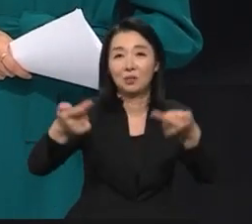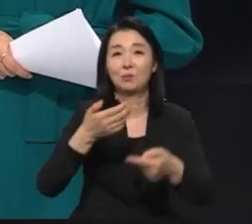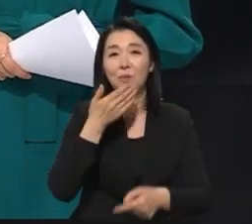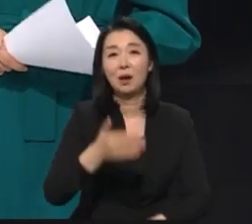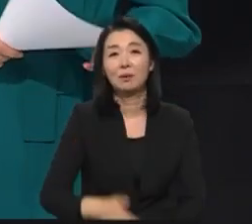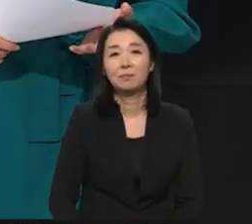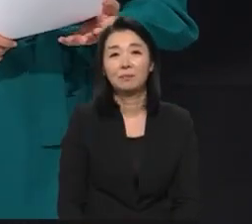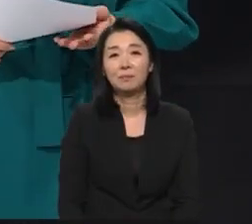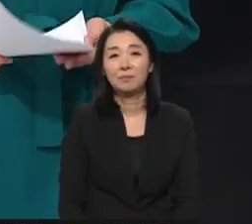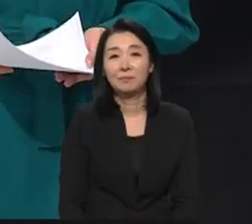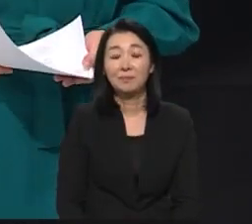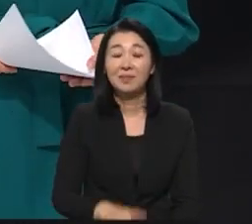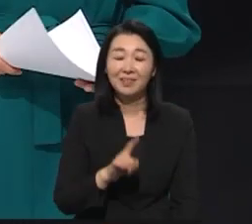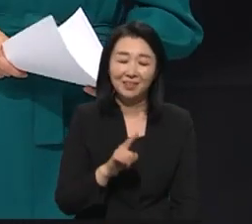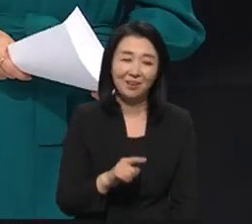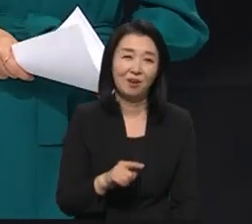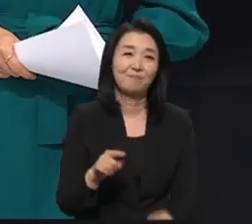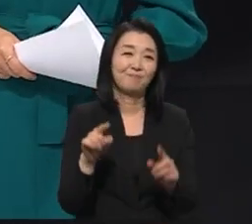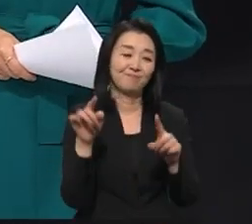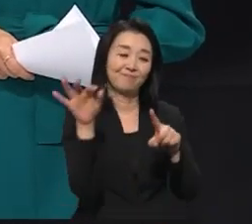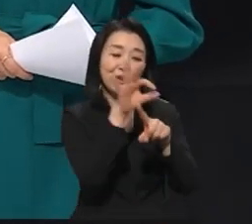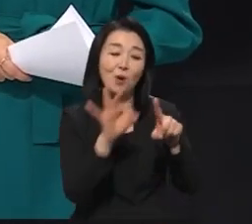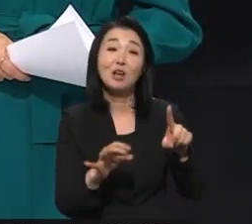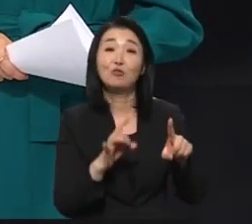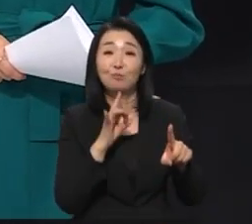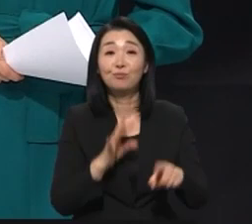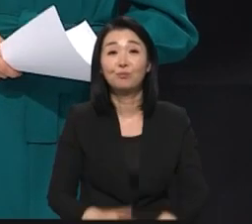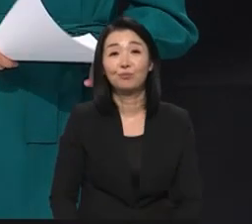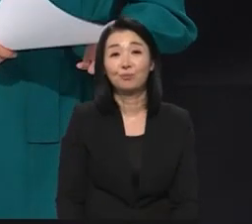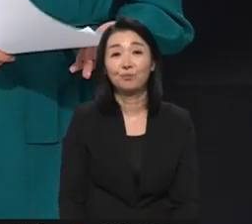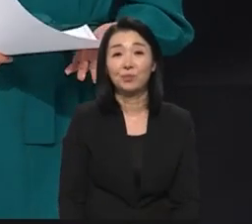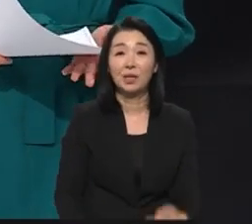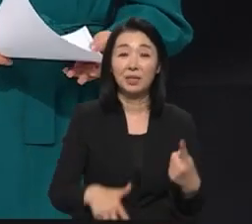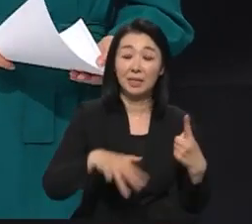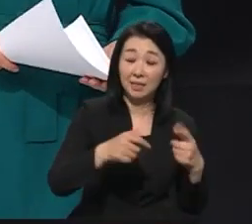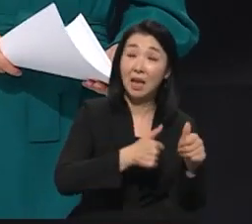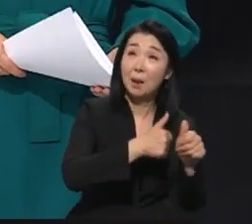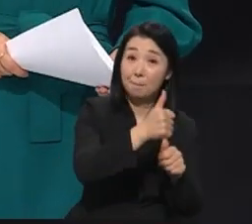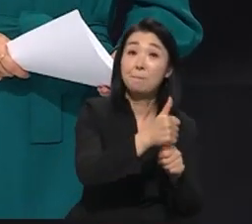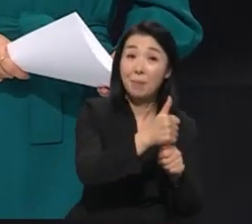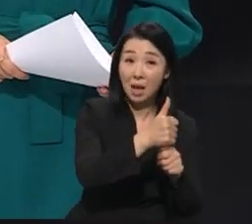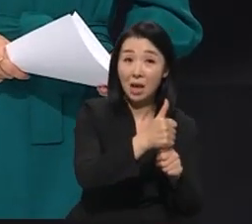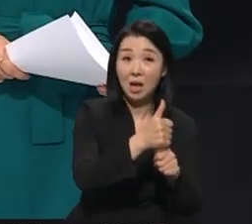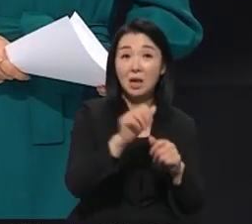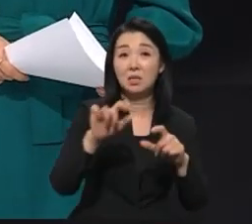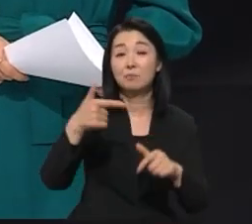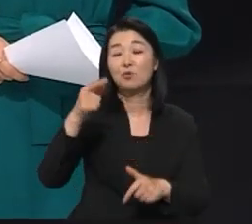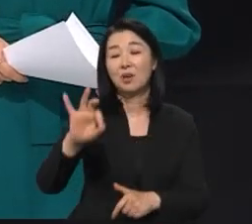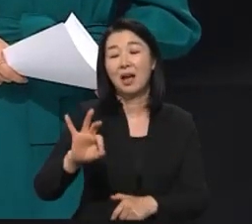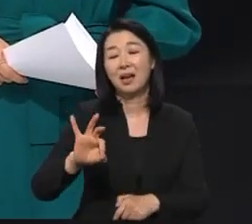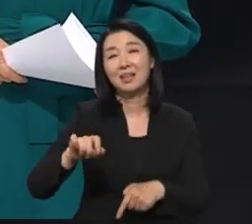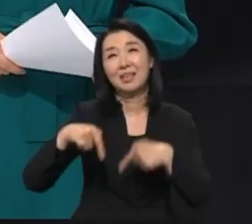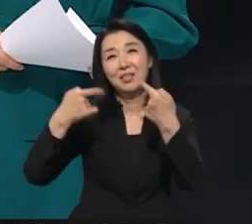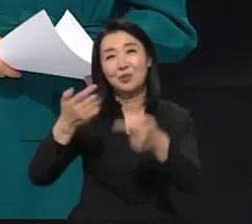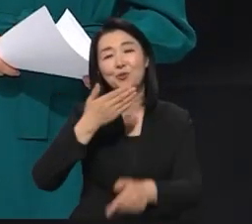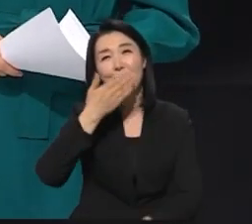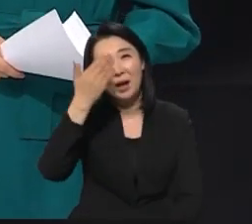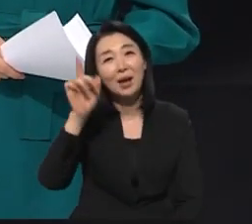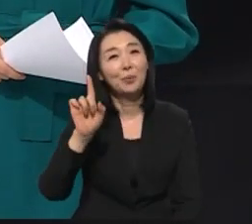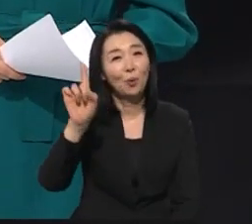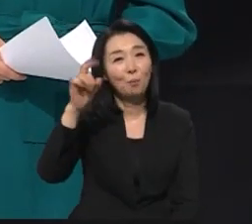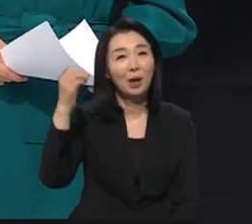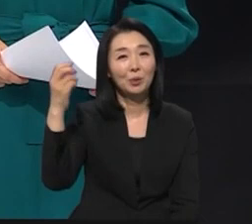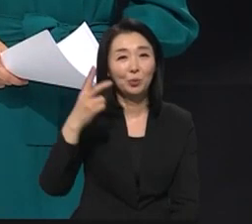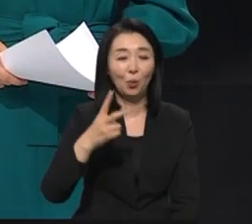진출했다고 합니다 물론 이건 확률에 불과합니다 1차전에서 승리한다면 16강 진출 가능성을 높이고